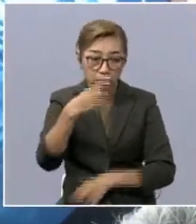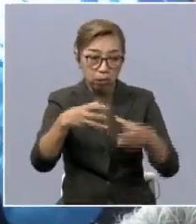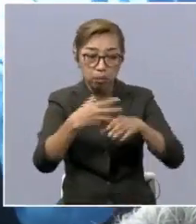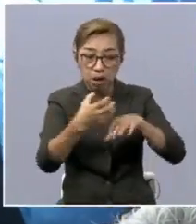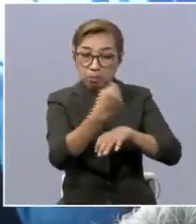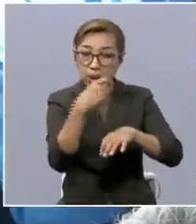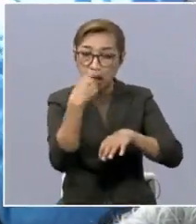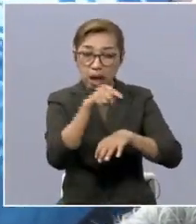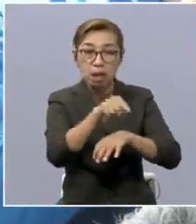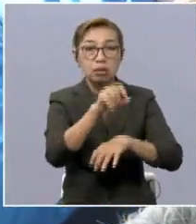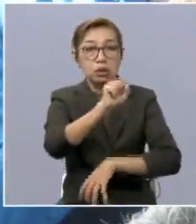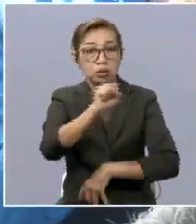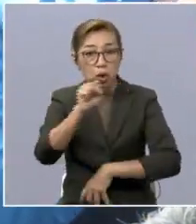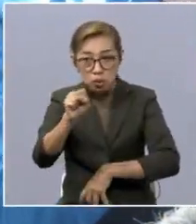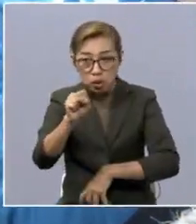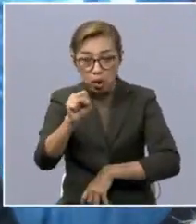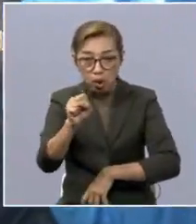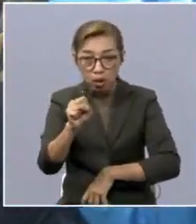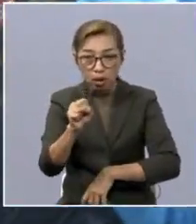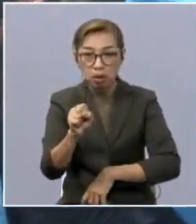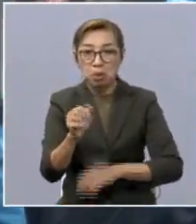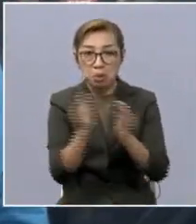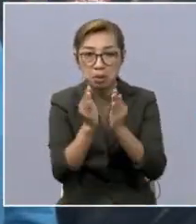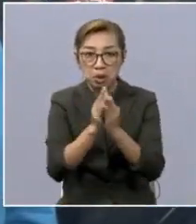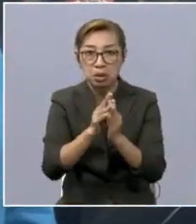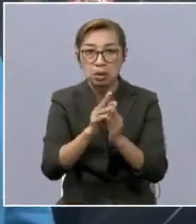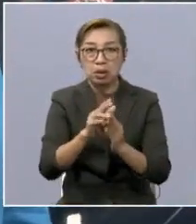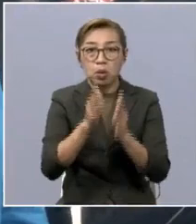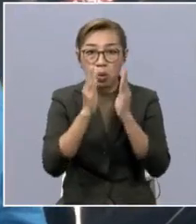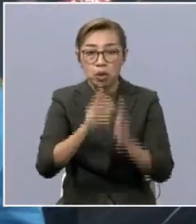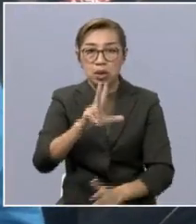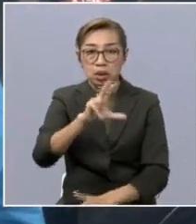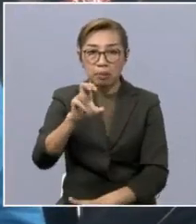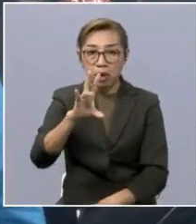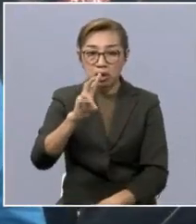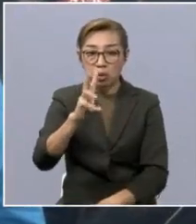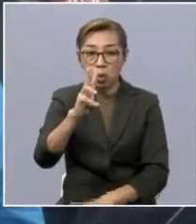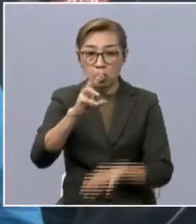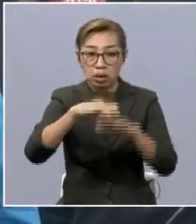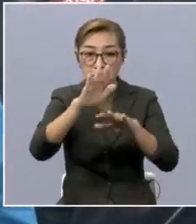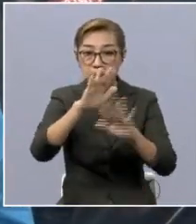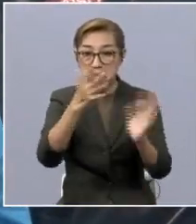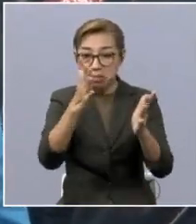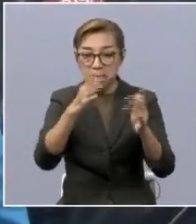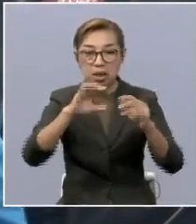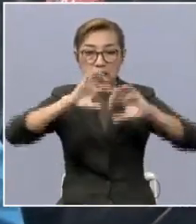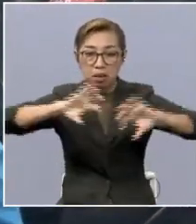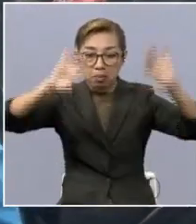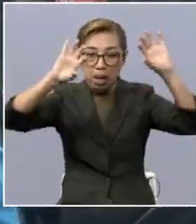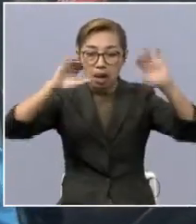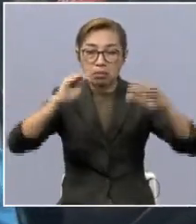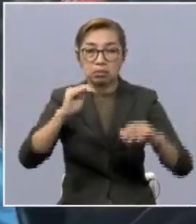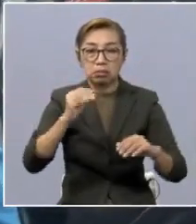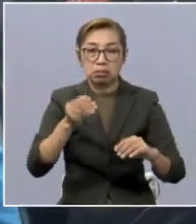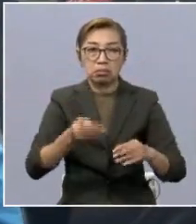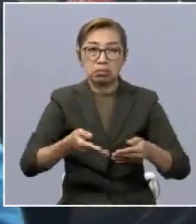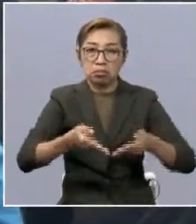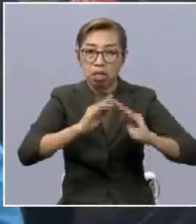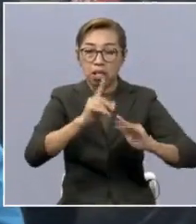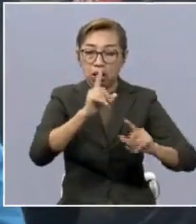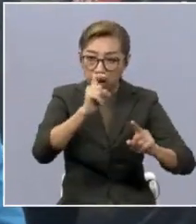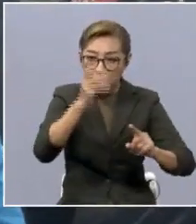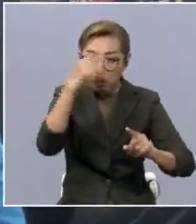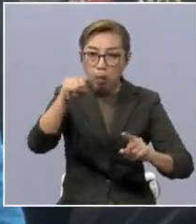ไม่สามารถรวมเสียงได้376เสียงขึ้นไปแล้วไม่สามารถตั้งรัฐบาลได้เพราะมีเสียงสว.250